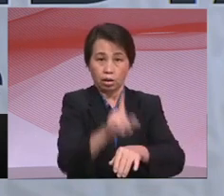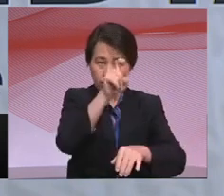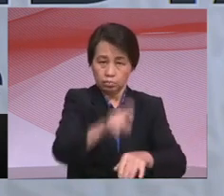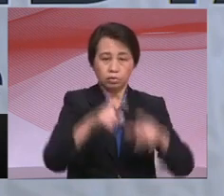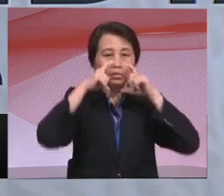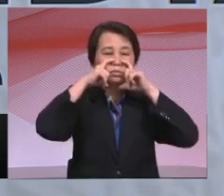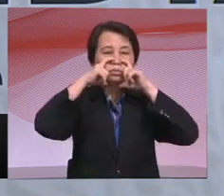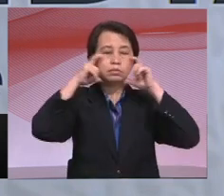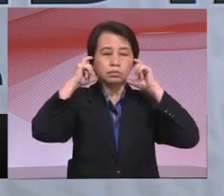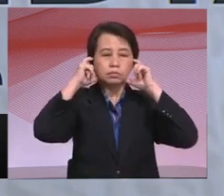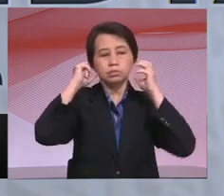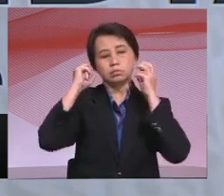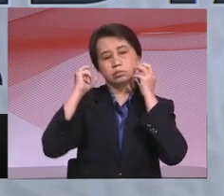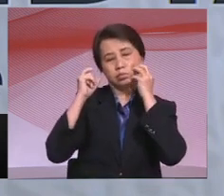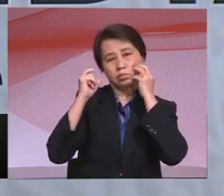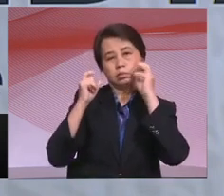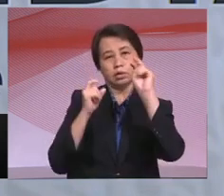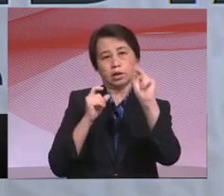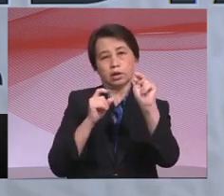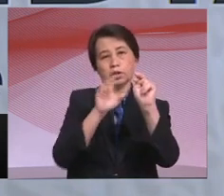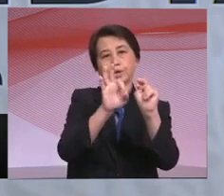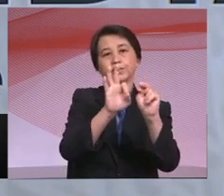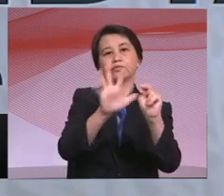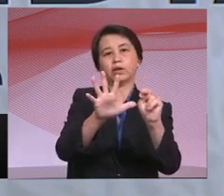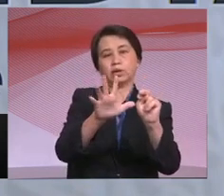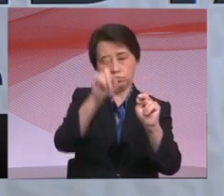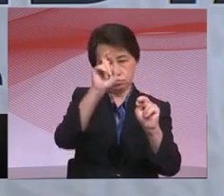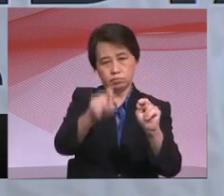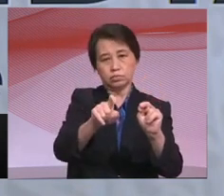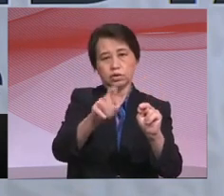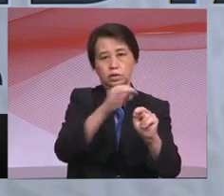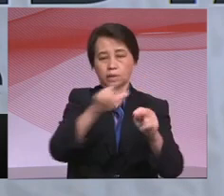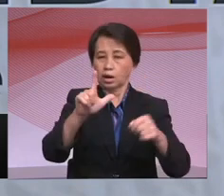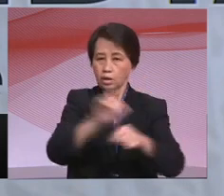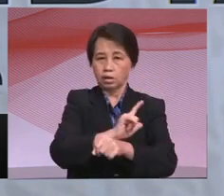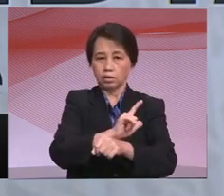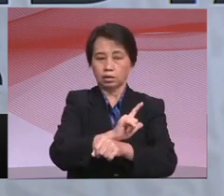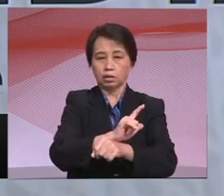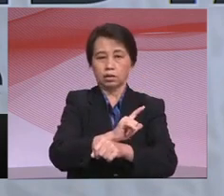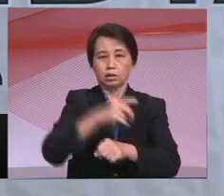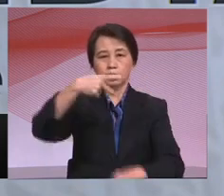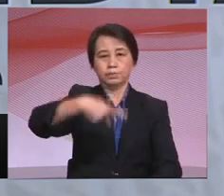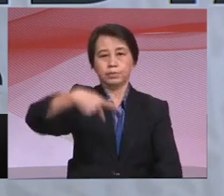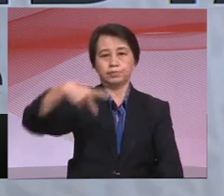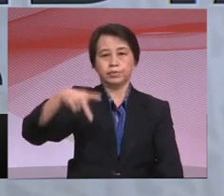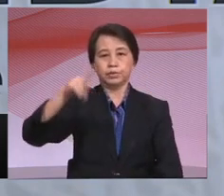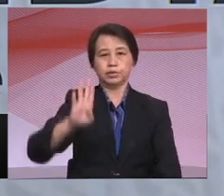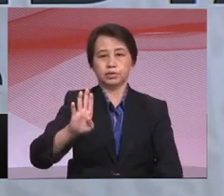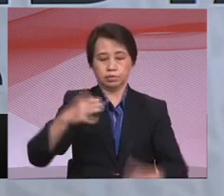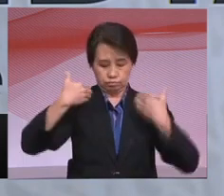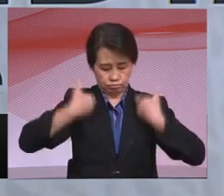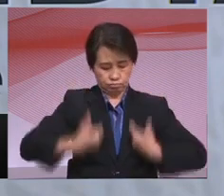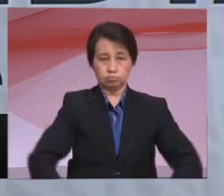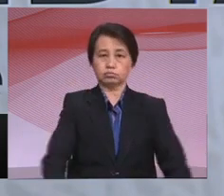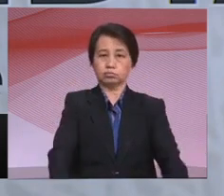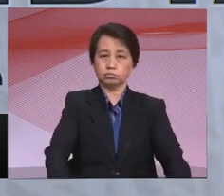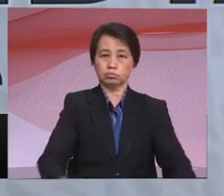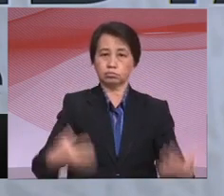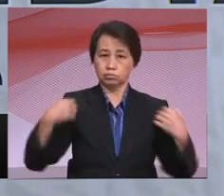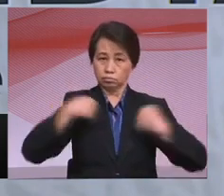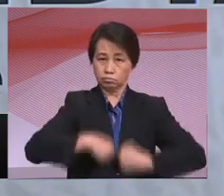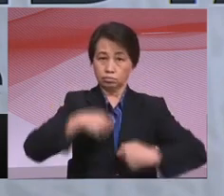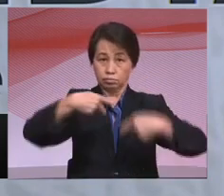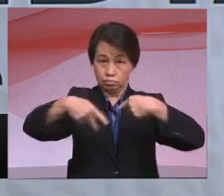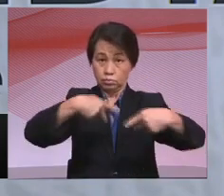pemakaian mask N95 dan juga kelengkapan pemakaian PPE dengan respirator juga.